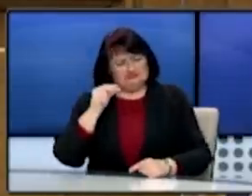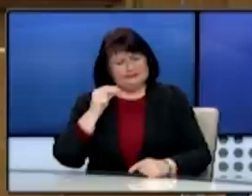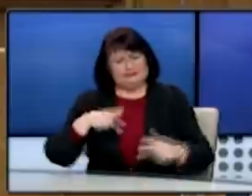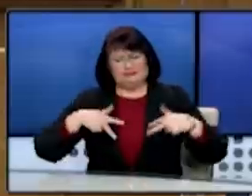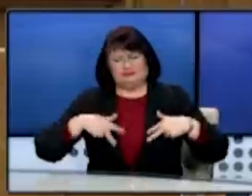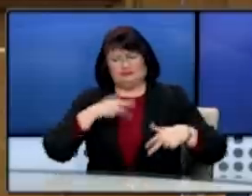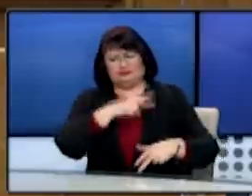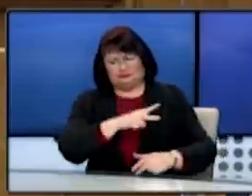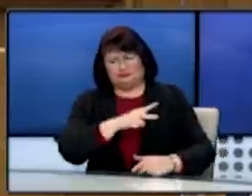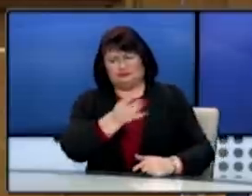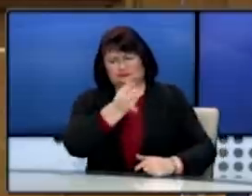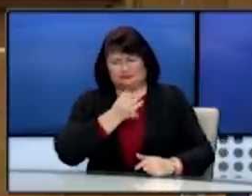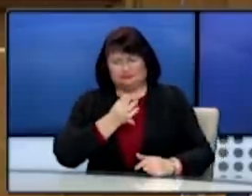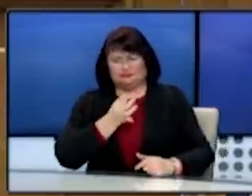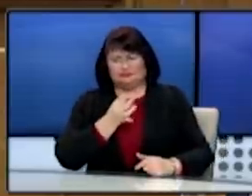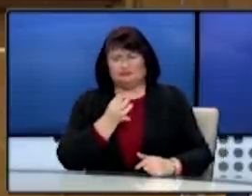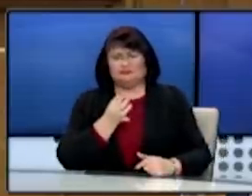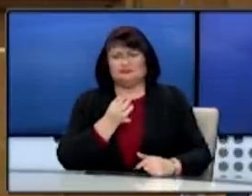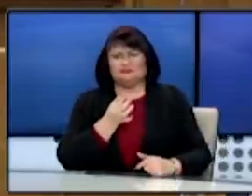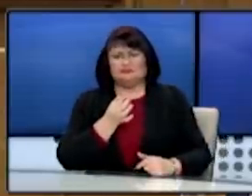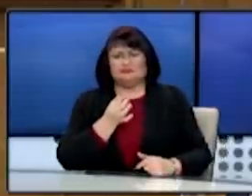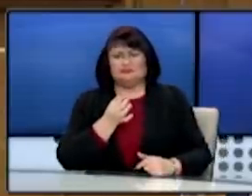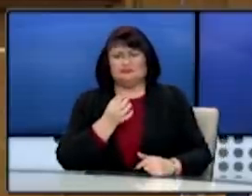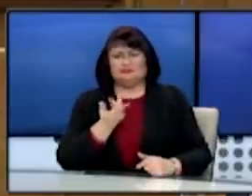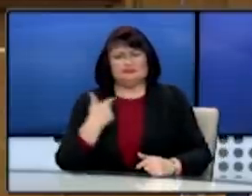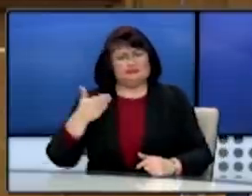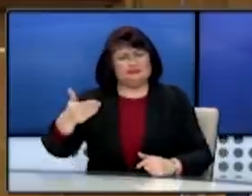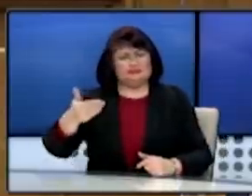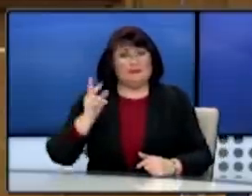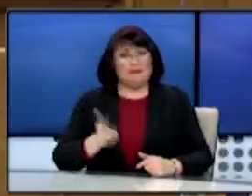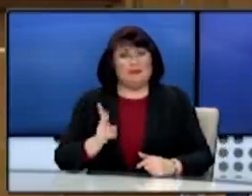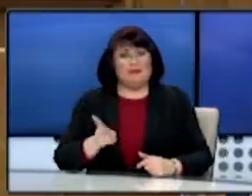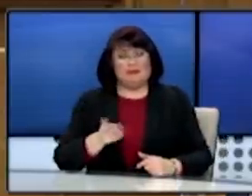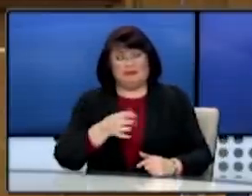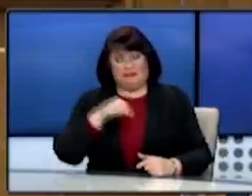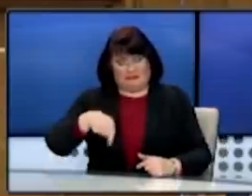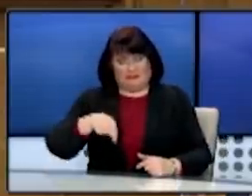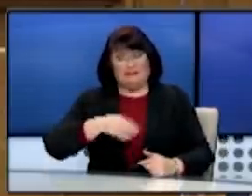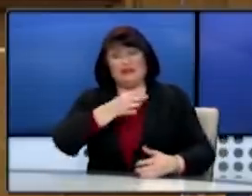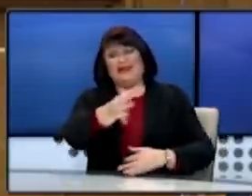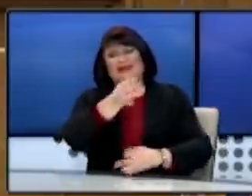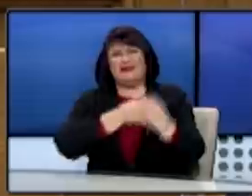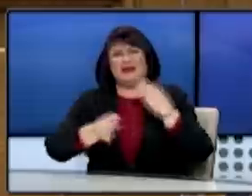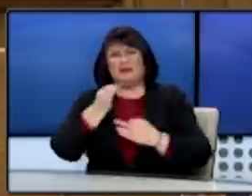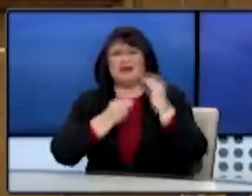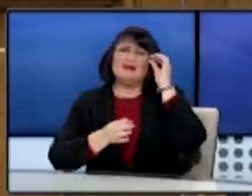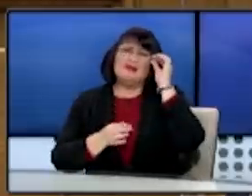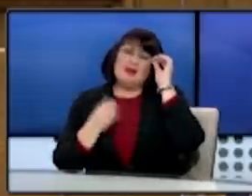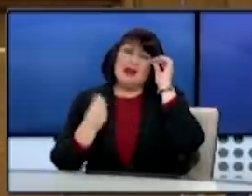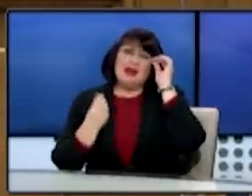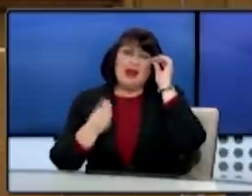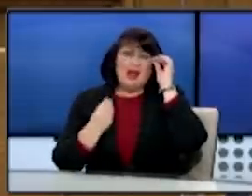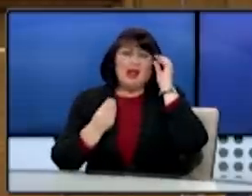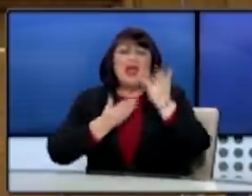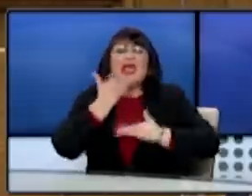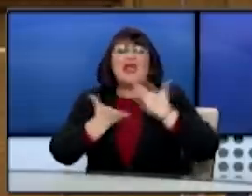της κυβέρνησης να πηγαίνουν αυτή την επικίνδυνη λογική παραπέρα. Είπαν και από αυτό εδώ το βήμα, καλά όλα τα άλλα που λέτε, αλλά